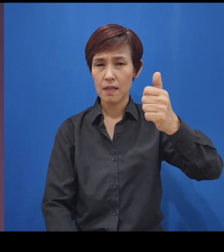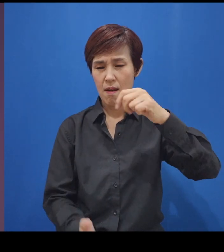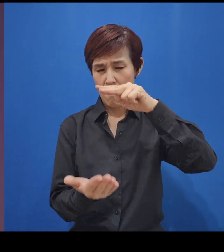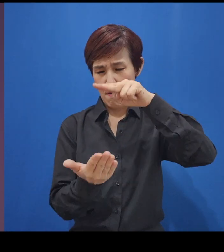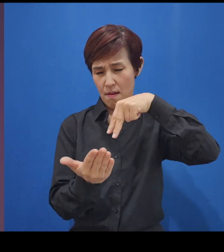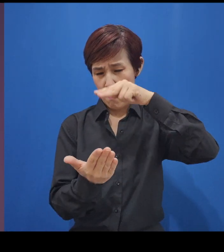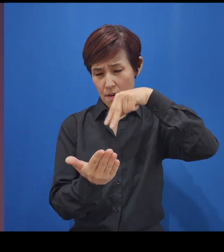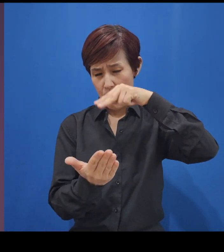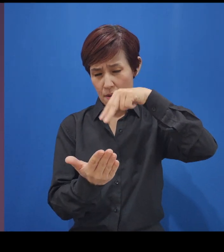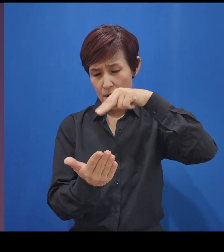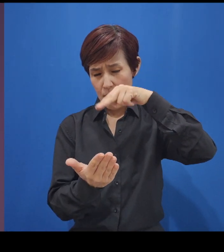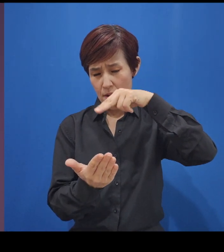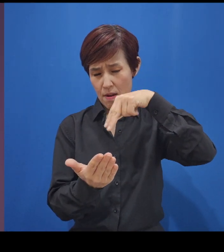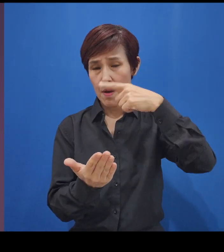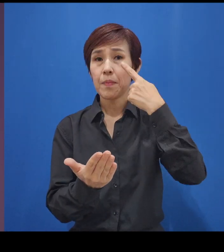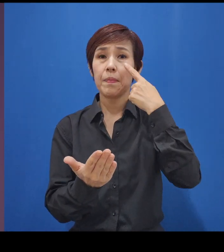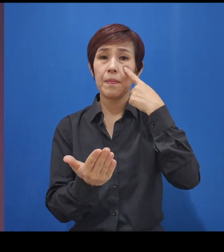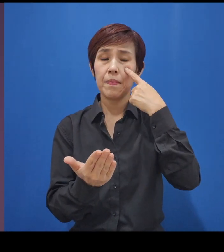한번 읽어보세요.